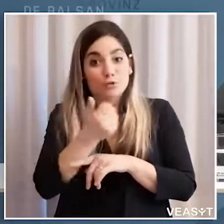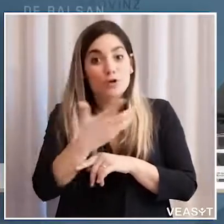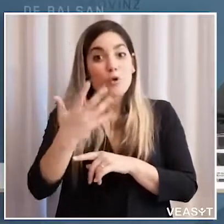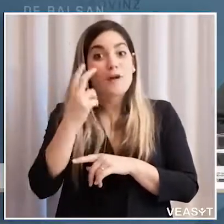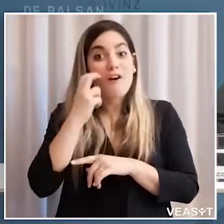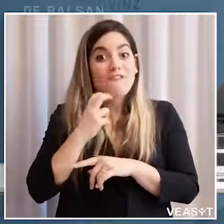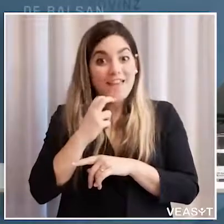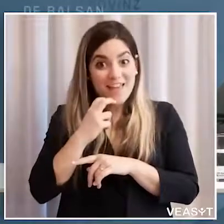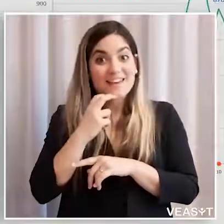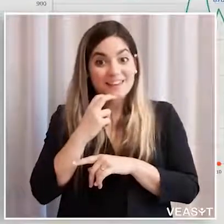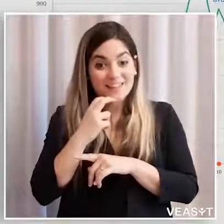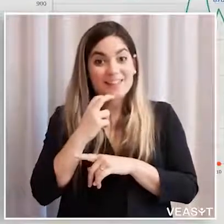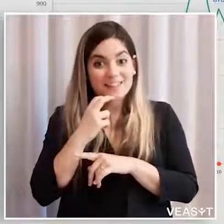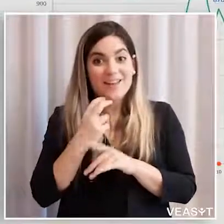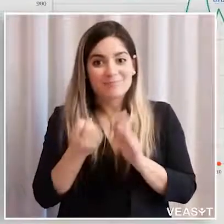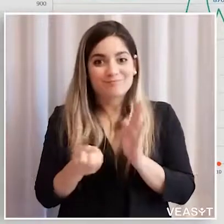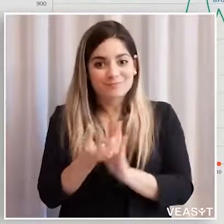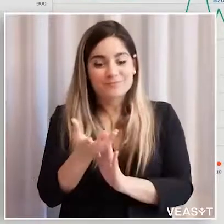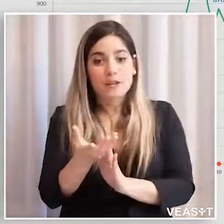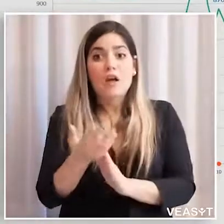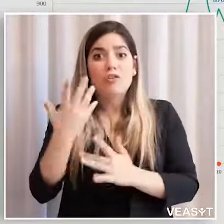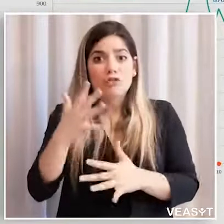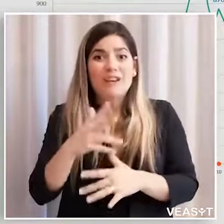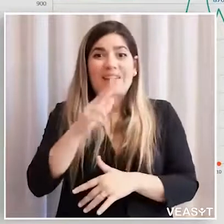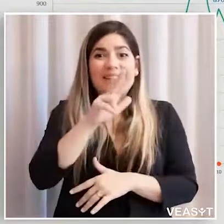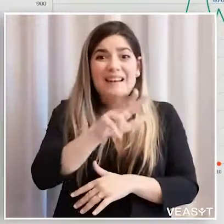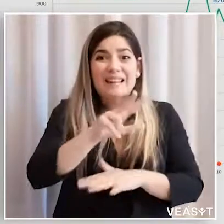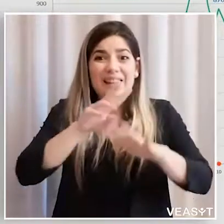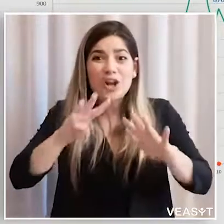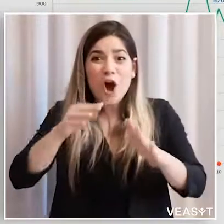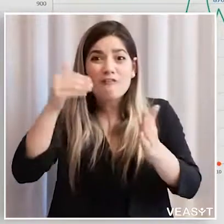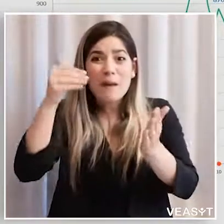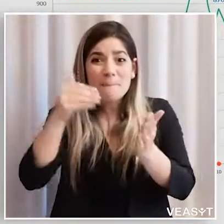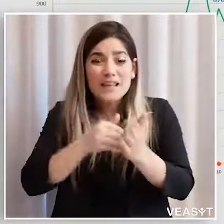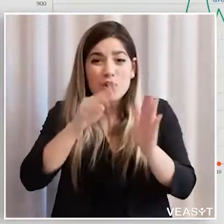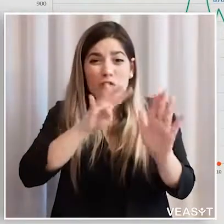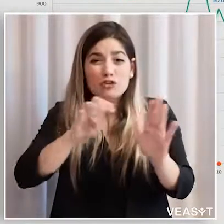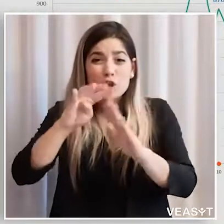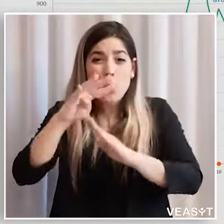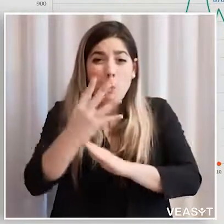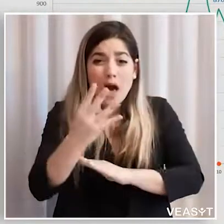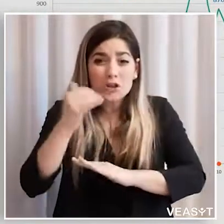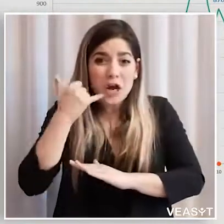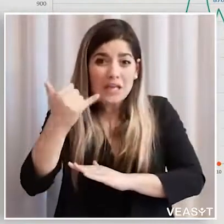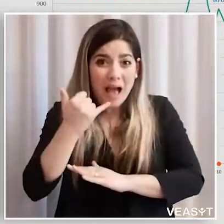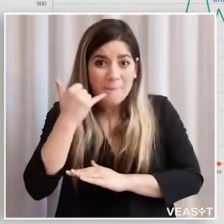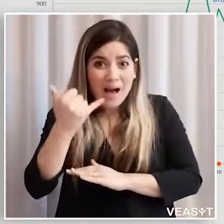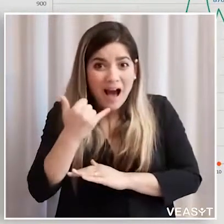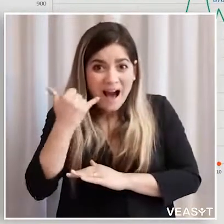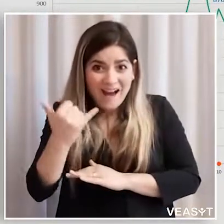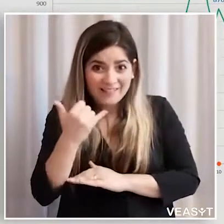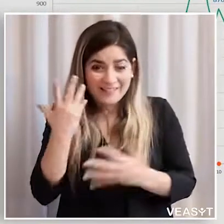istituito questo numero verde al quale sono arrivate niente meno di 39.900 quattro chiamate a